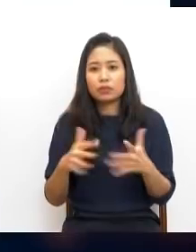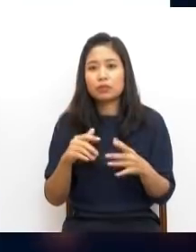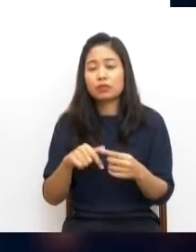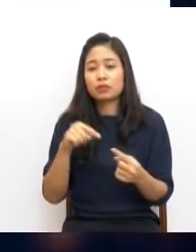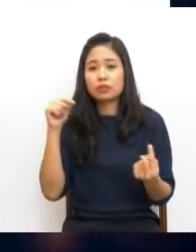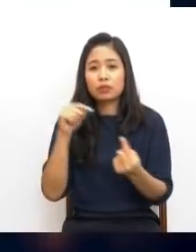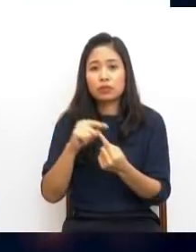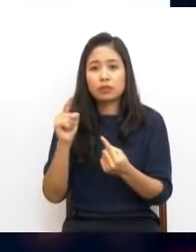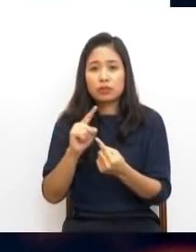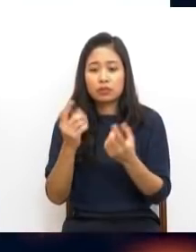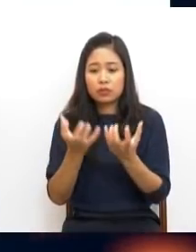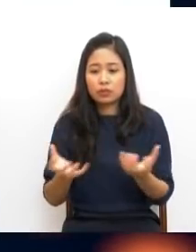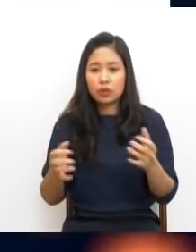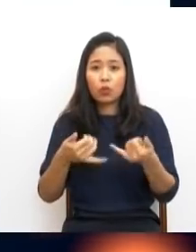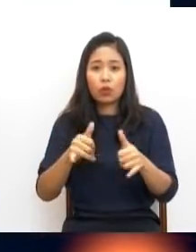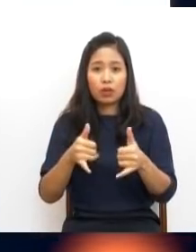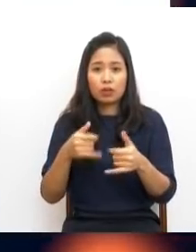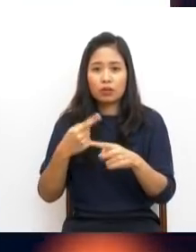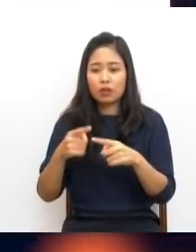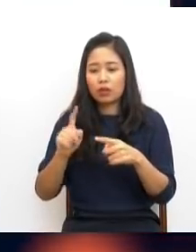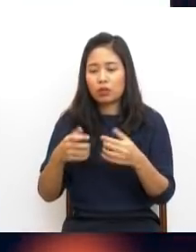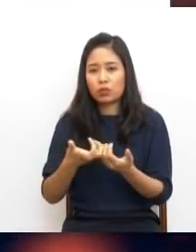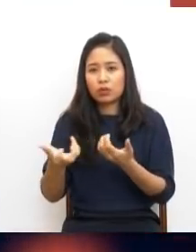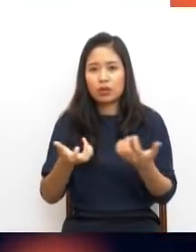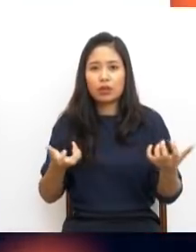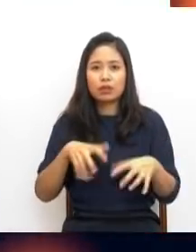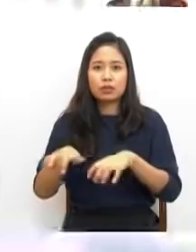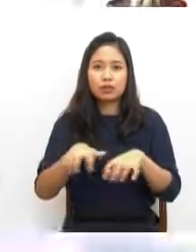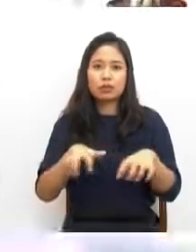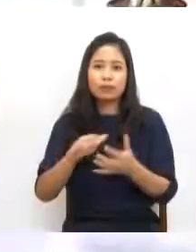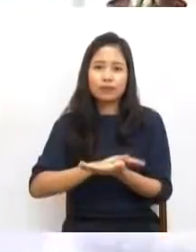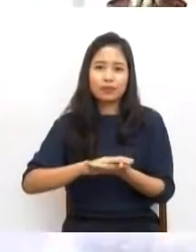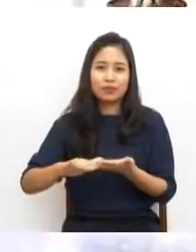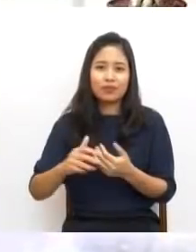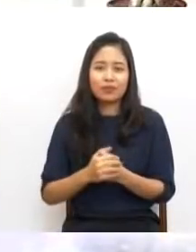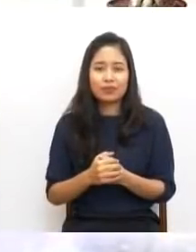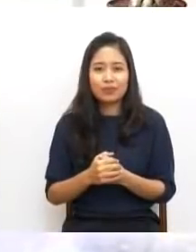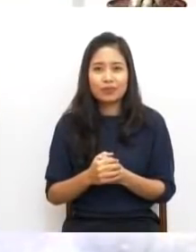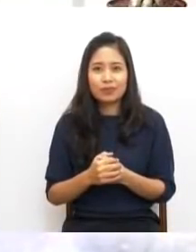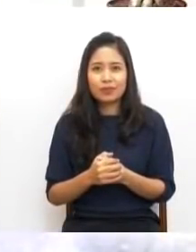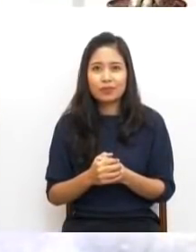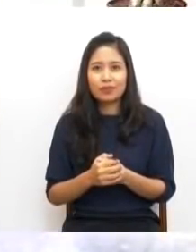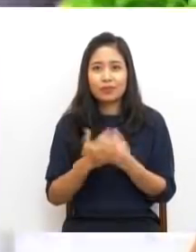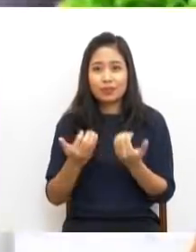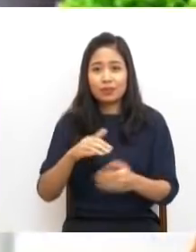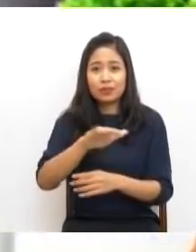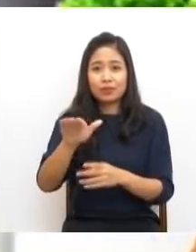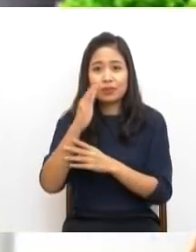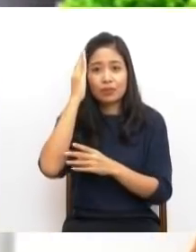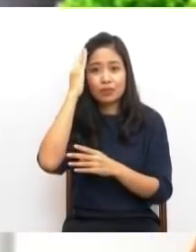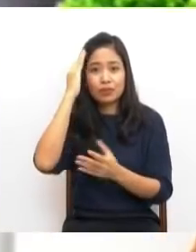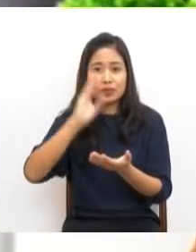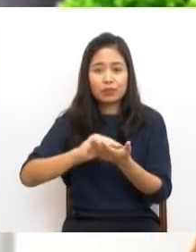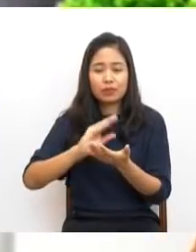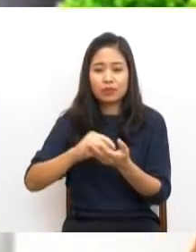หรือของเล่นต้องทำความสะอาดบ่อยๆค่ะ ครับผมคุณผู้ชมครับได้รับทราบข้อมูลไปแล้วนะครับเกี่ยว